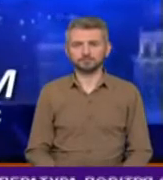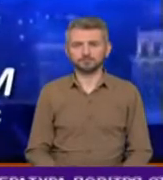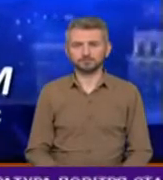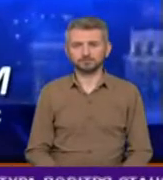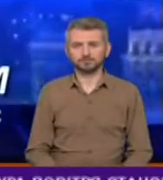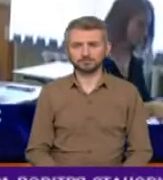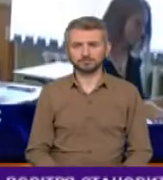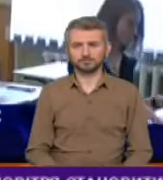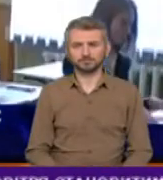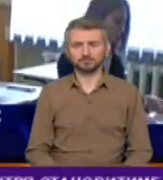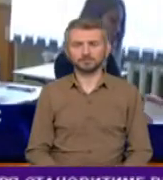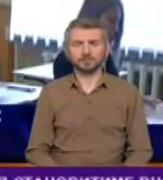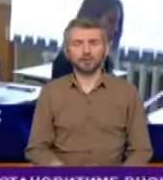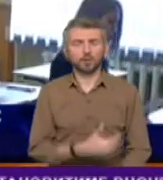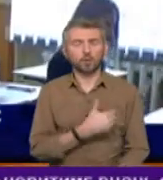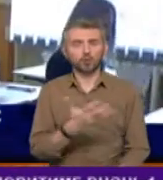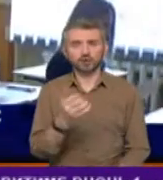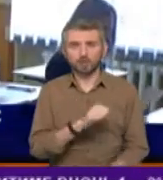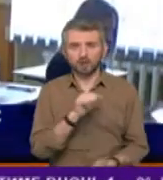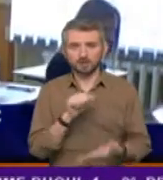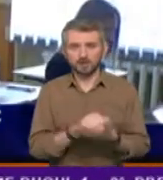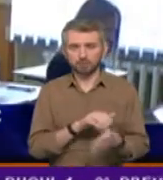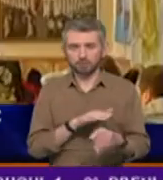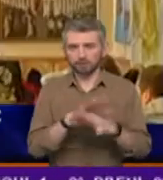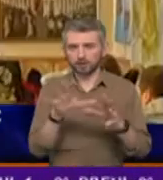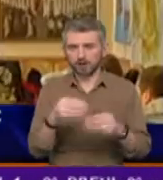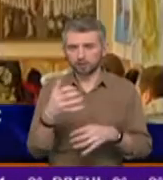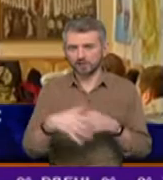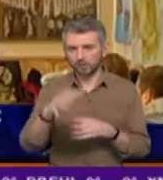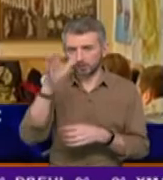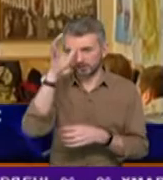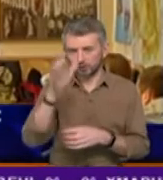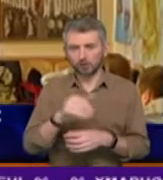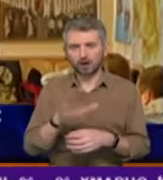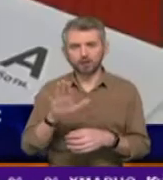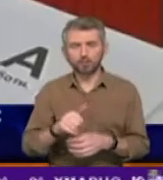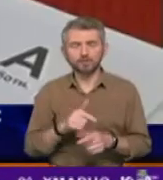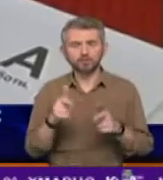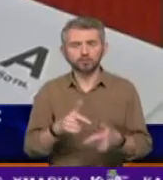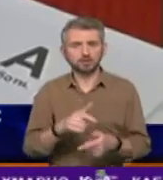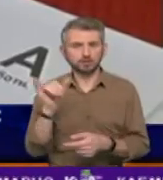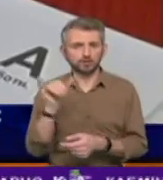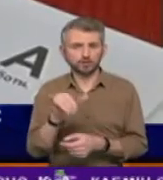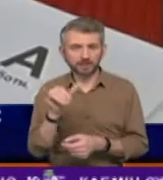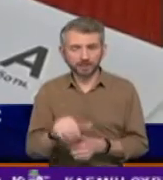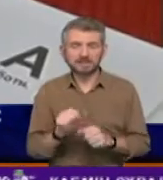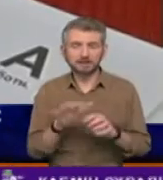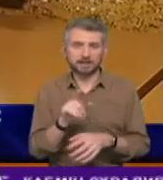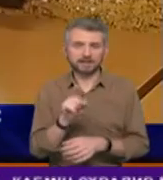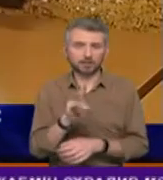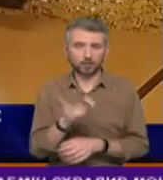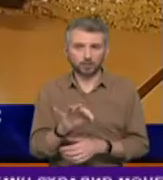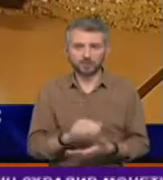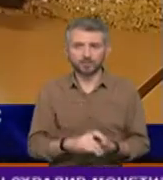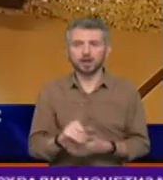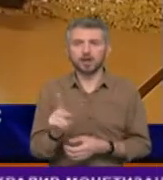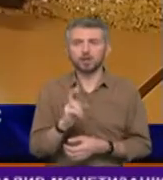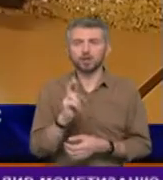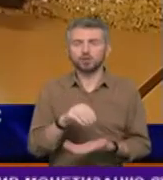знаю, правильно, пані? Абсолютно правильно. Угу. Більш за те, ці фахові групи вивчають і готують завдання до пілотування,